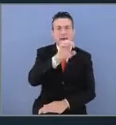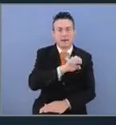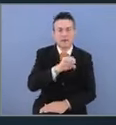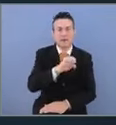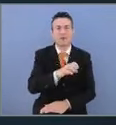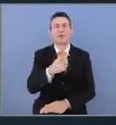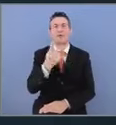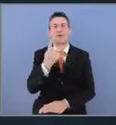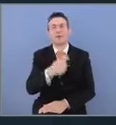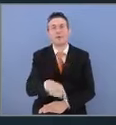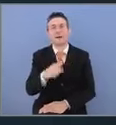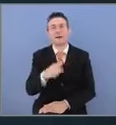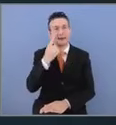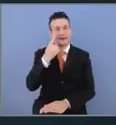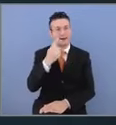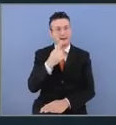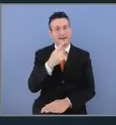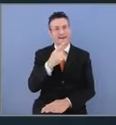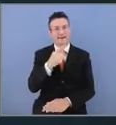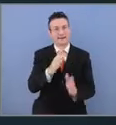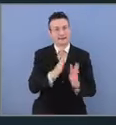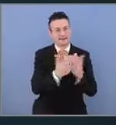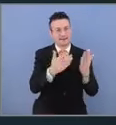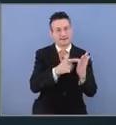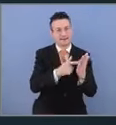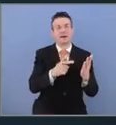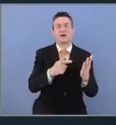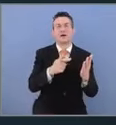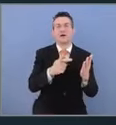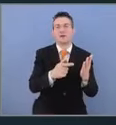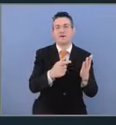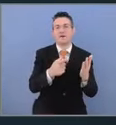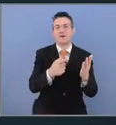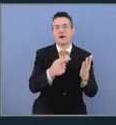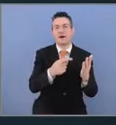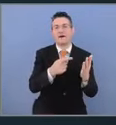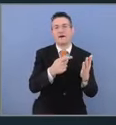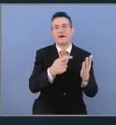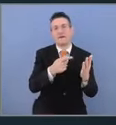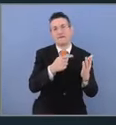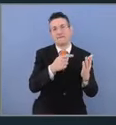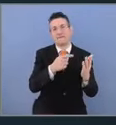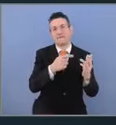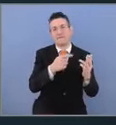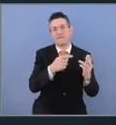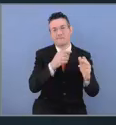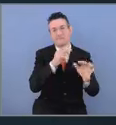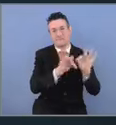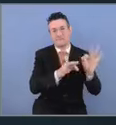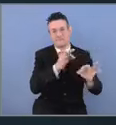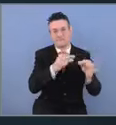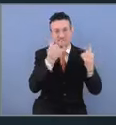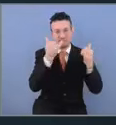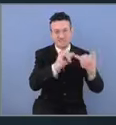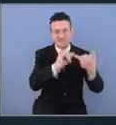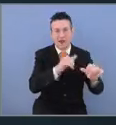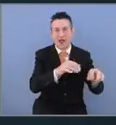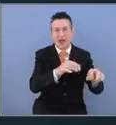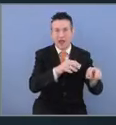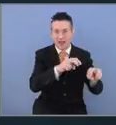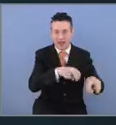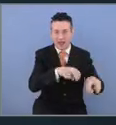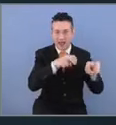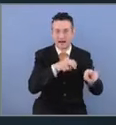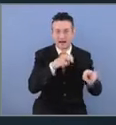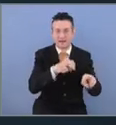Viene detto evidentemente, e lo avete anche riportato nel paper che ho analizzato, il tema del biologico. Ecco, quello è uno degli elementi